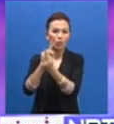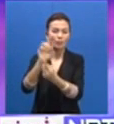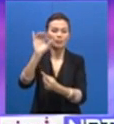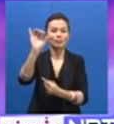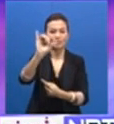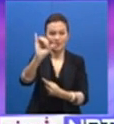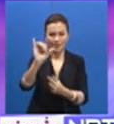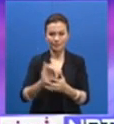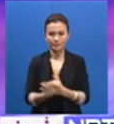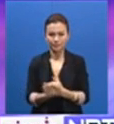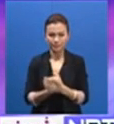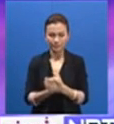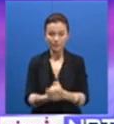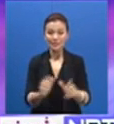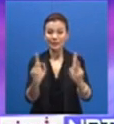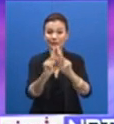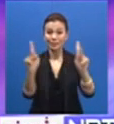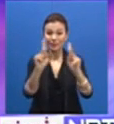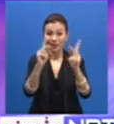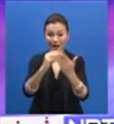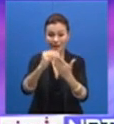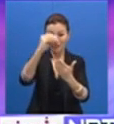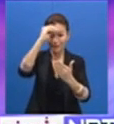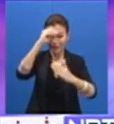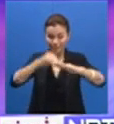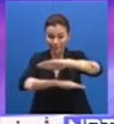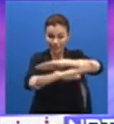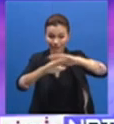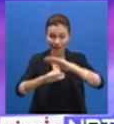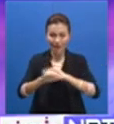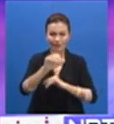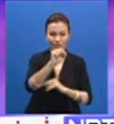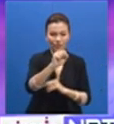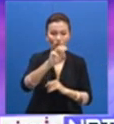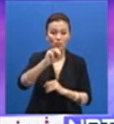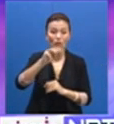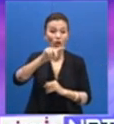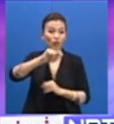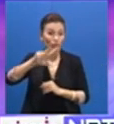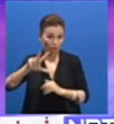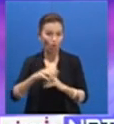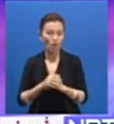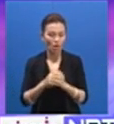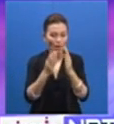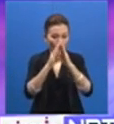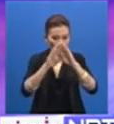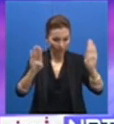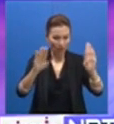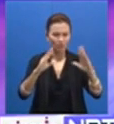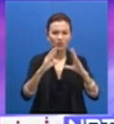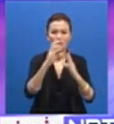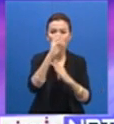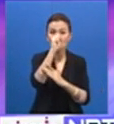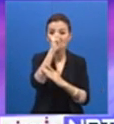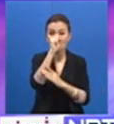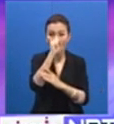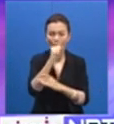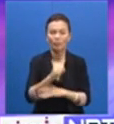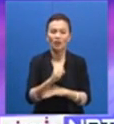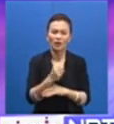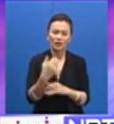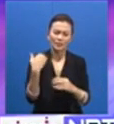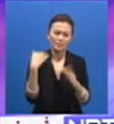สำนักงานคณะกรรมการการศึกษาขั้นพื้นฐานได้สั่งโรงเรียนในสังกัดที่ใช้เป็นสนามสอบ GAT PATปิดการเรียนการสอนวันที่